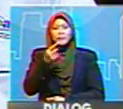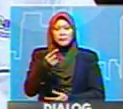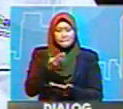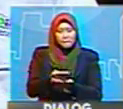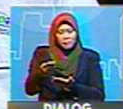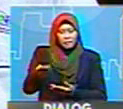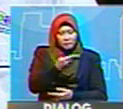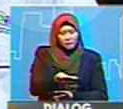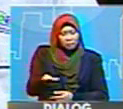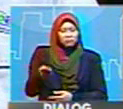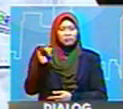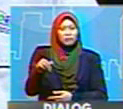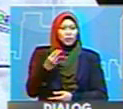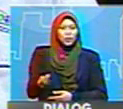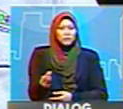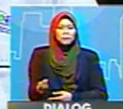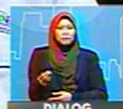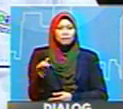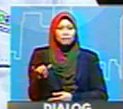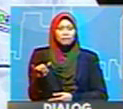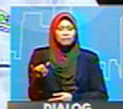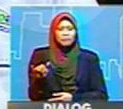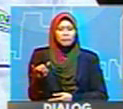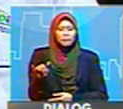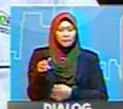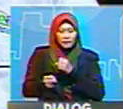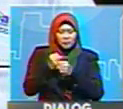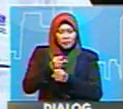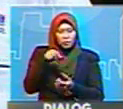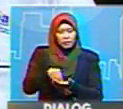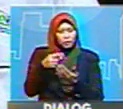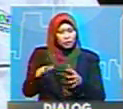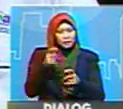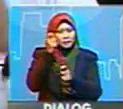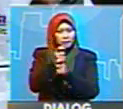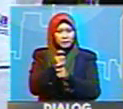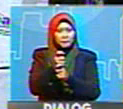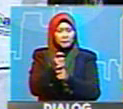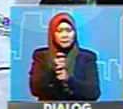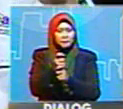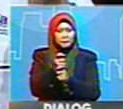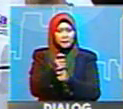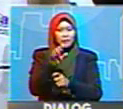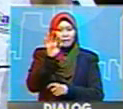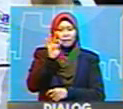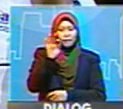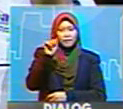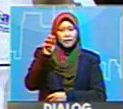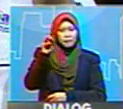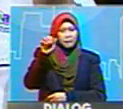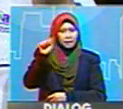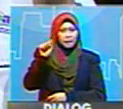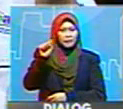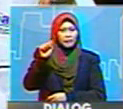rendah ya saya dah tahun in kita dah tetapkan bahawa Farma